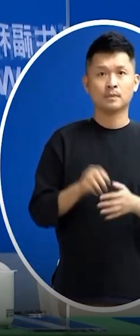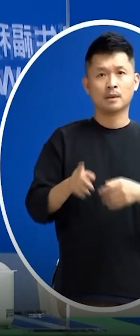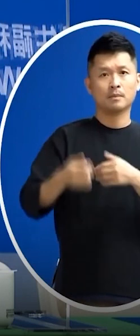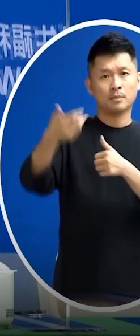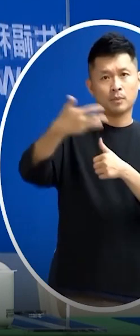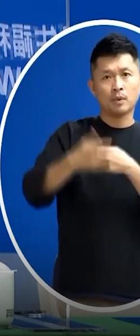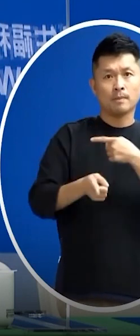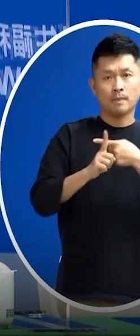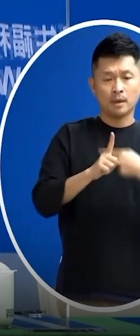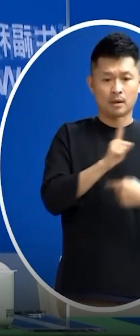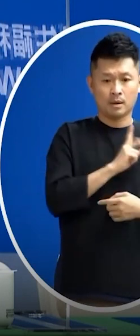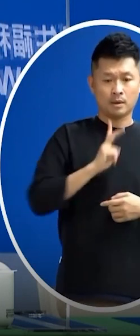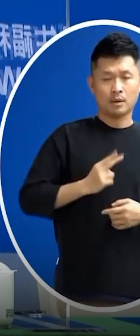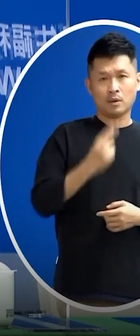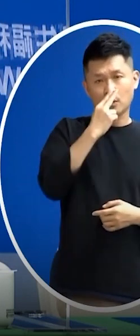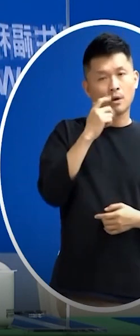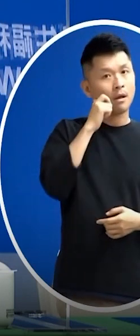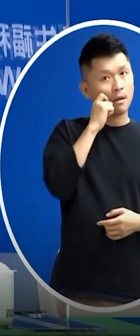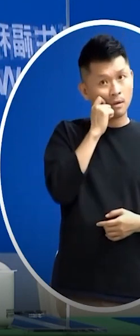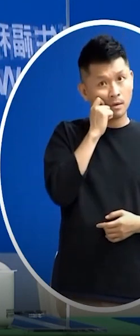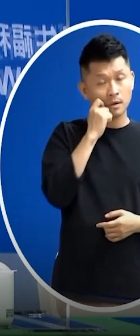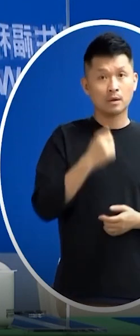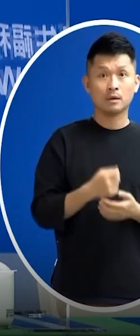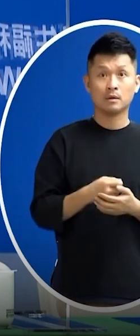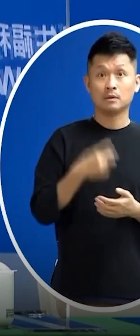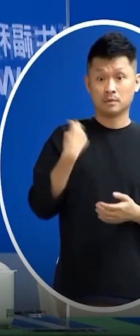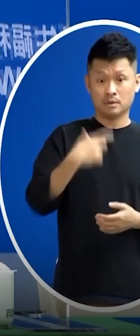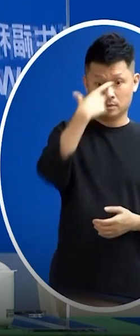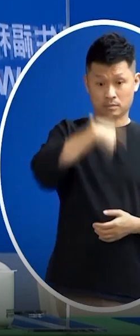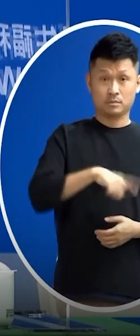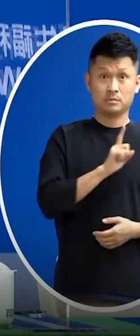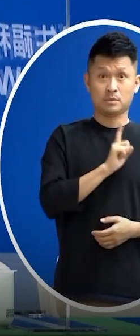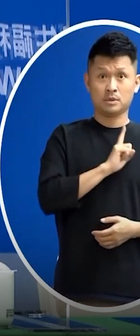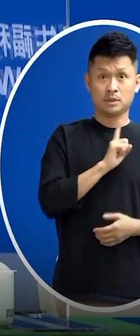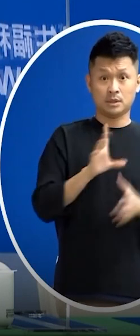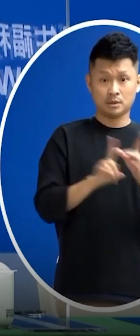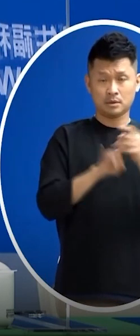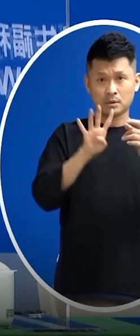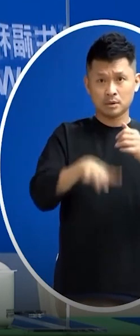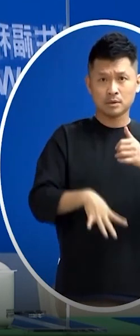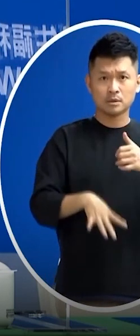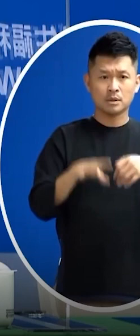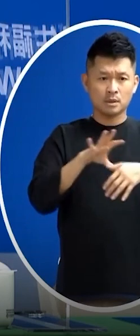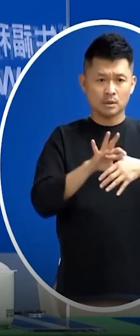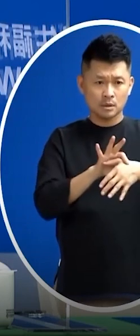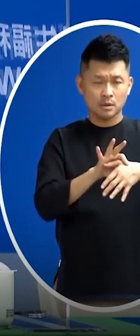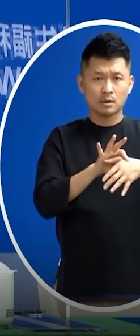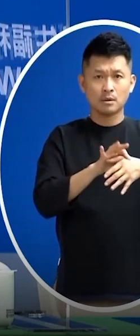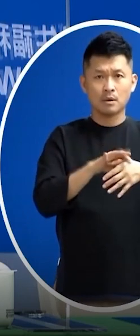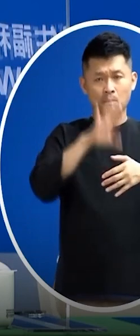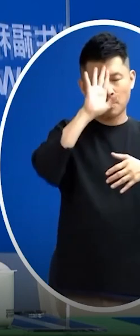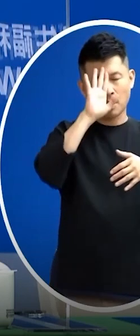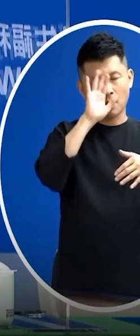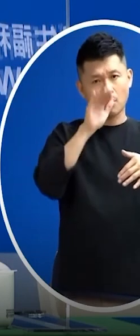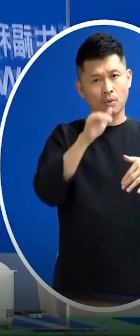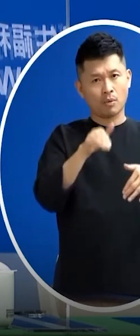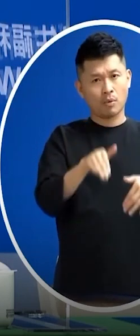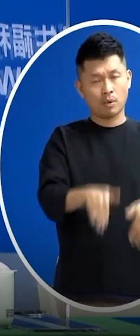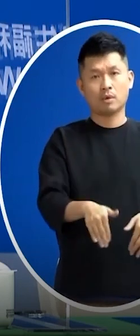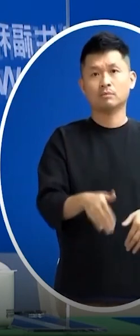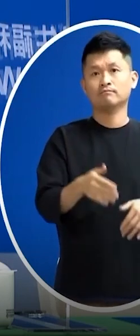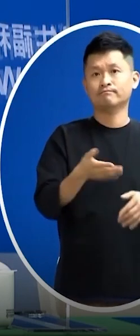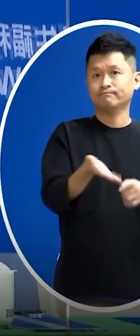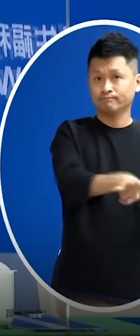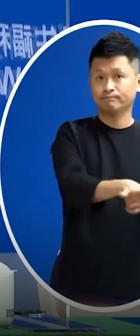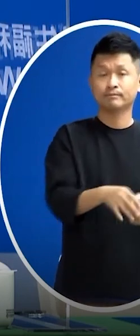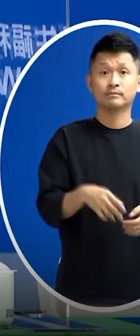后有合并这个呼吸衰竭，那也加重了本身的这个神经肌肉方面的疾病而不幸过世。另外有